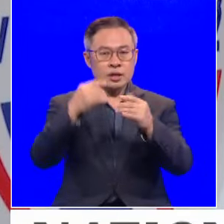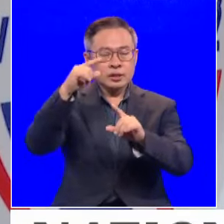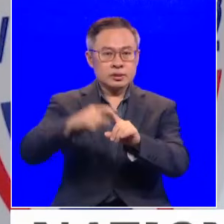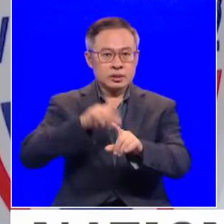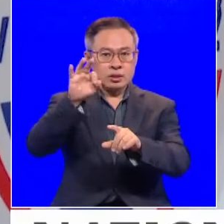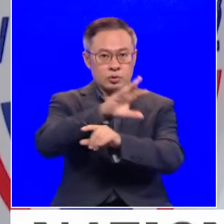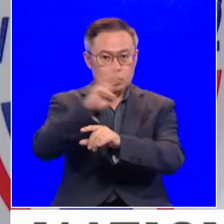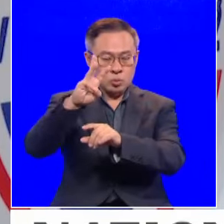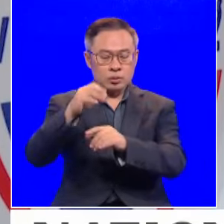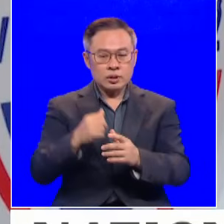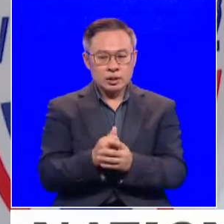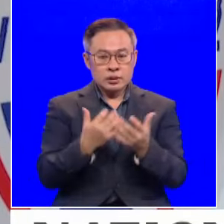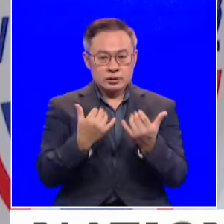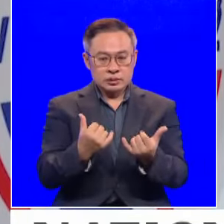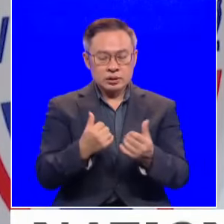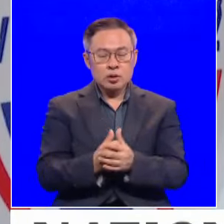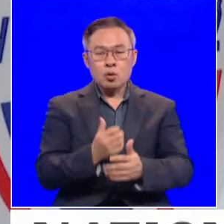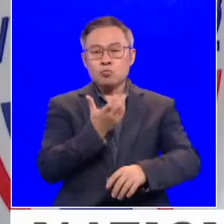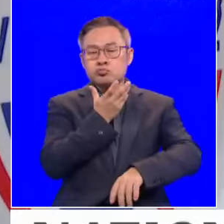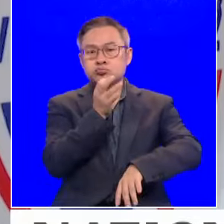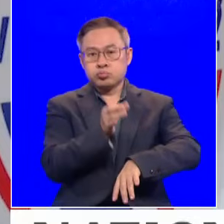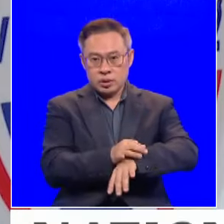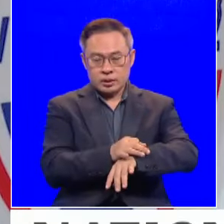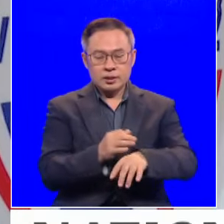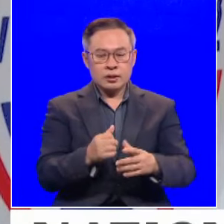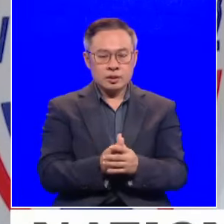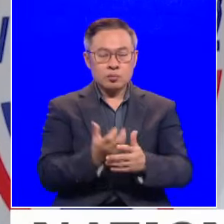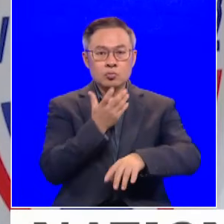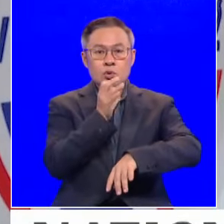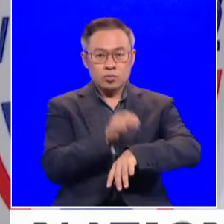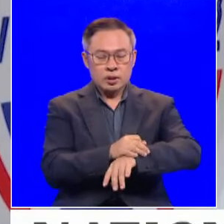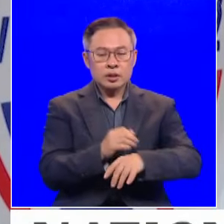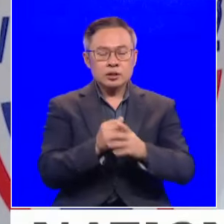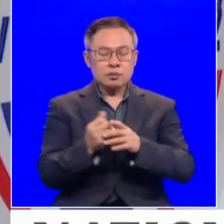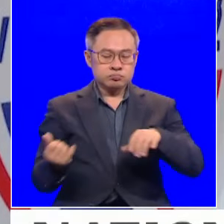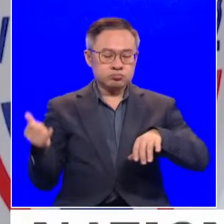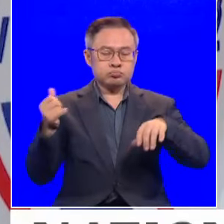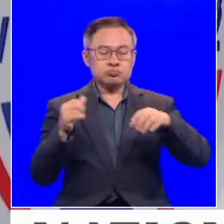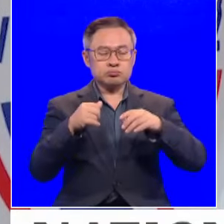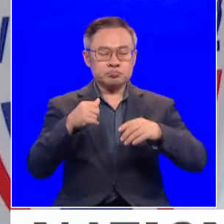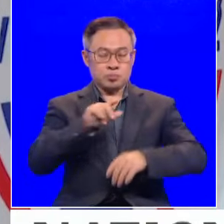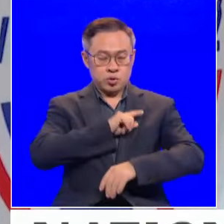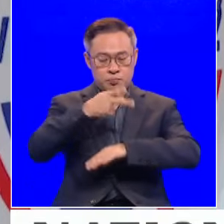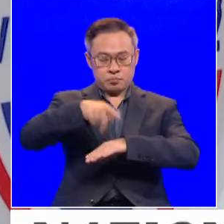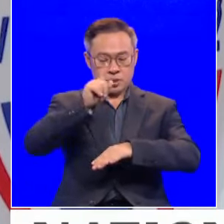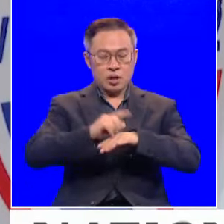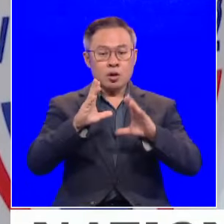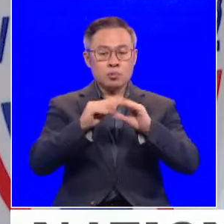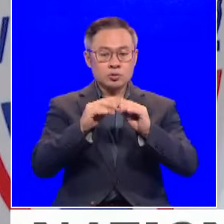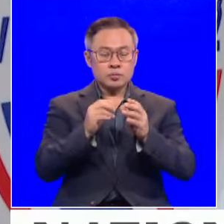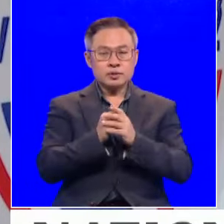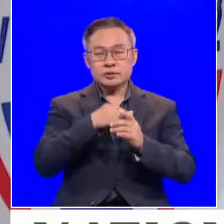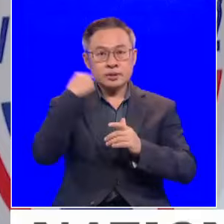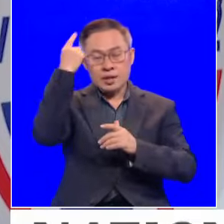นนี้ค่ะซึ่งพลเอกประวิตรวงษ์สุวรรณหัวหน้าพรรคพลังประชารัฐนะคะได้เดินทางมาประชุมด้วยตัวเองค่ะมีสีหน้าที่ยิ้มแย้ม